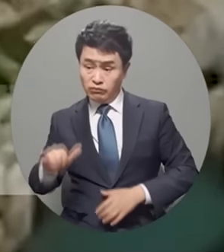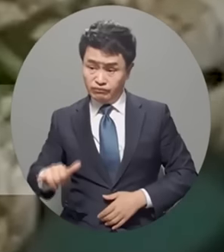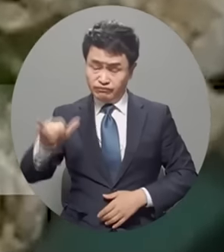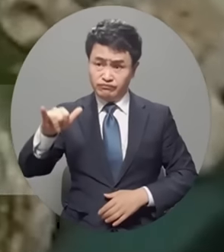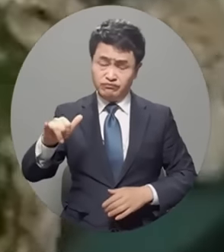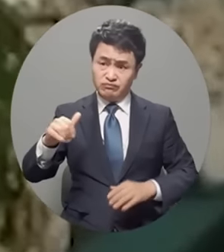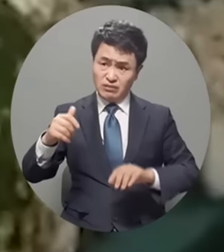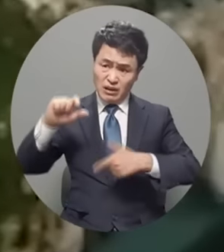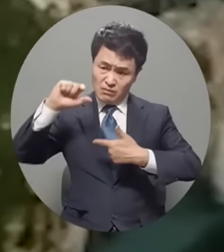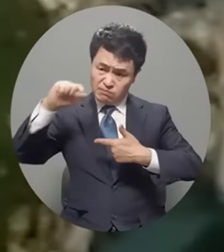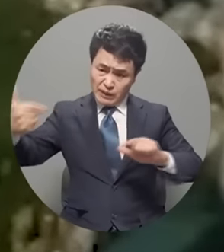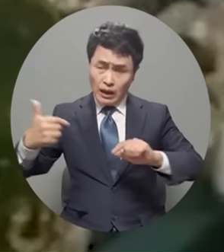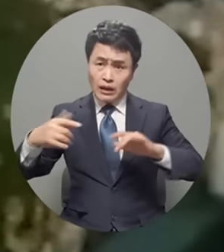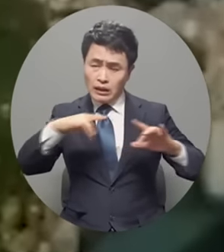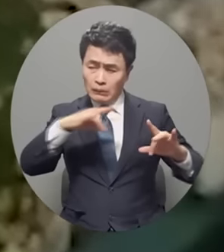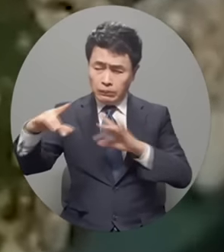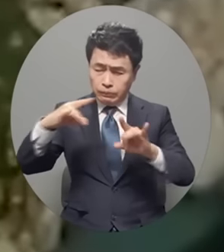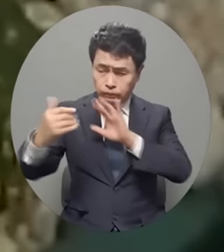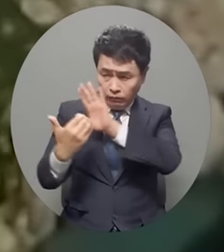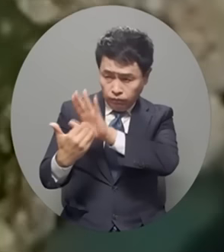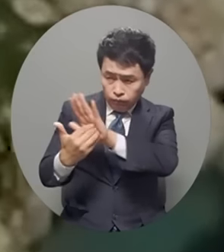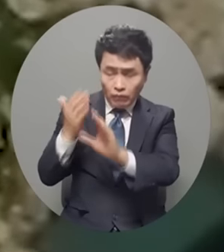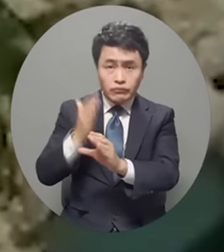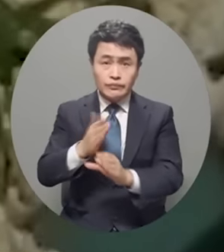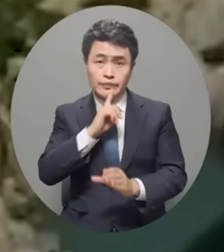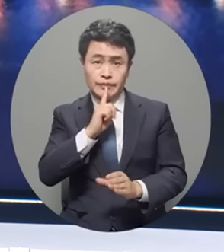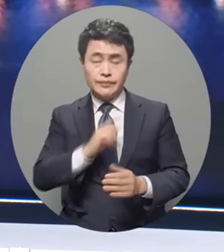마련에 나서고 있습니다. MBC 뉴스 유교입니다.